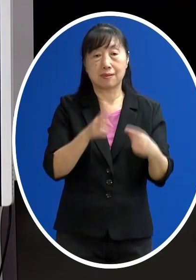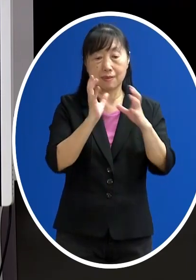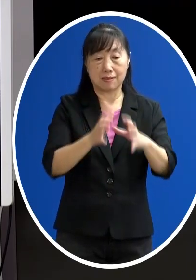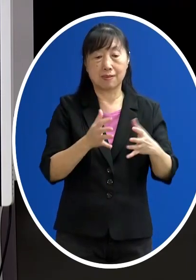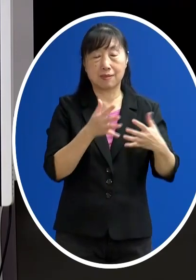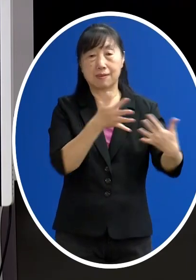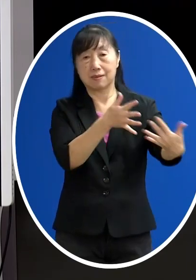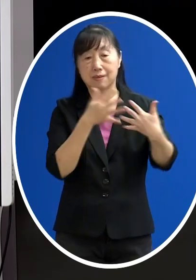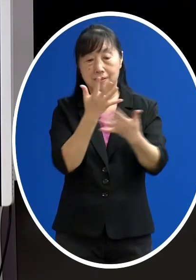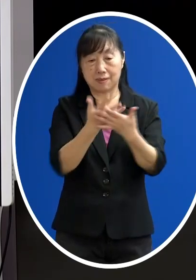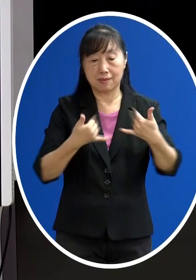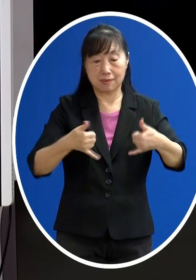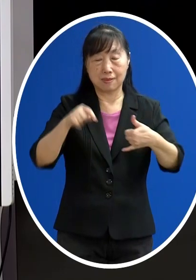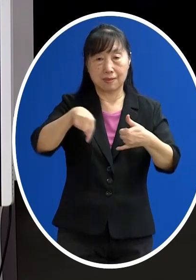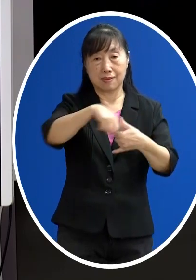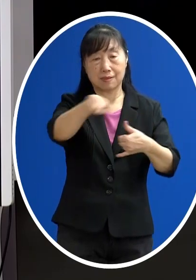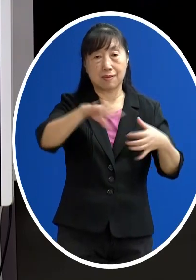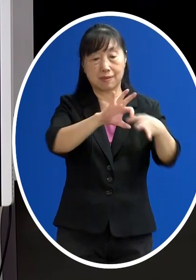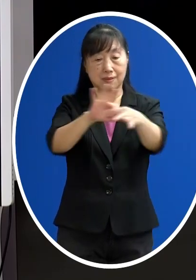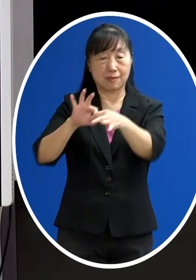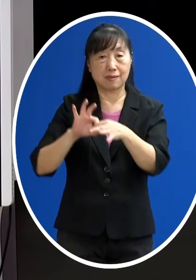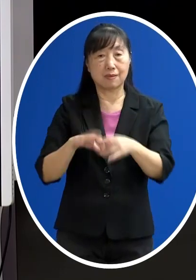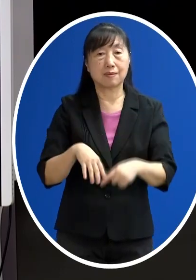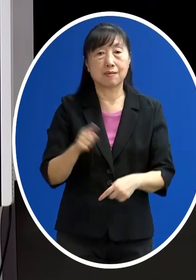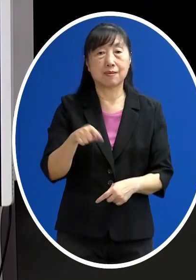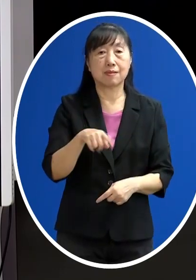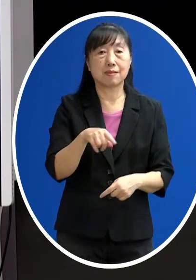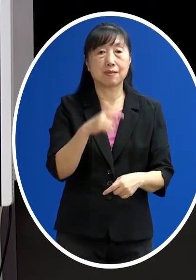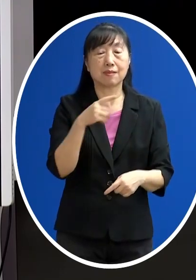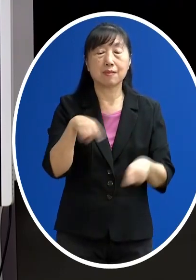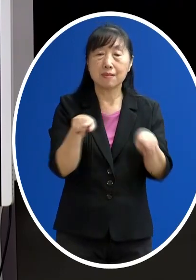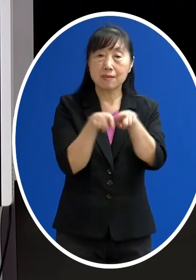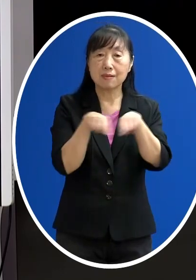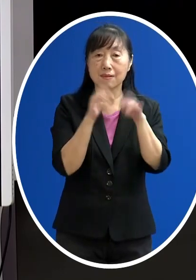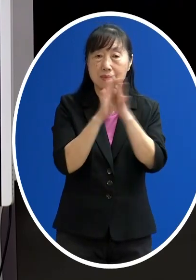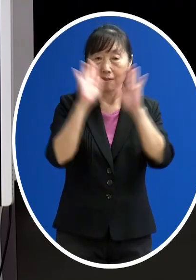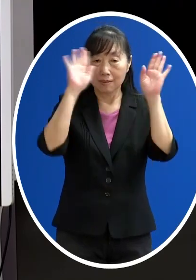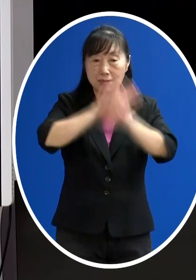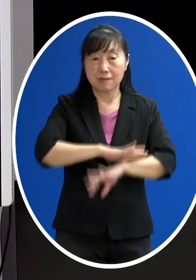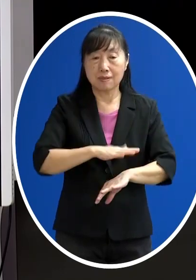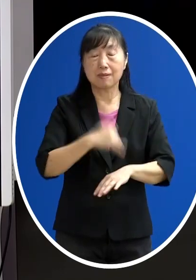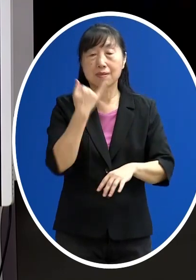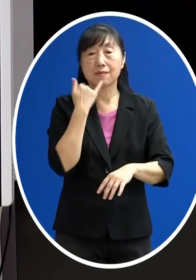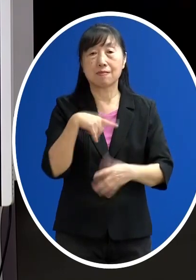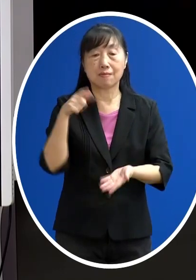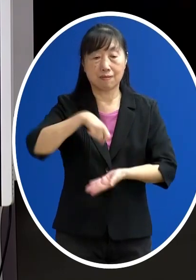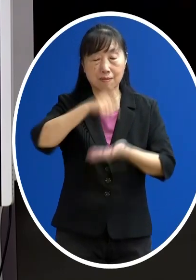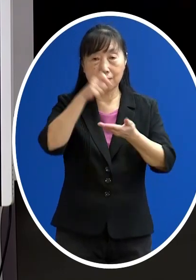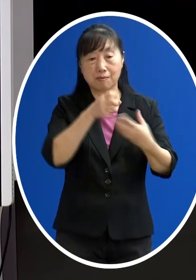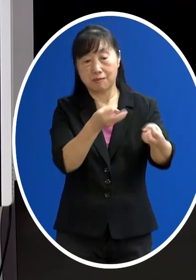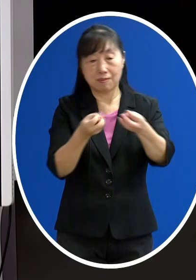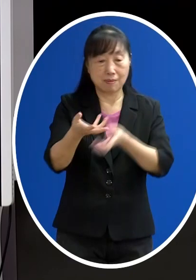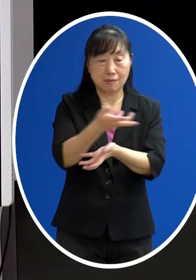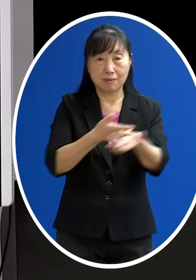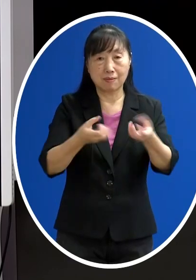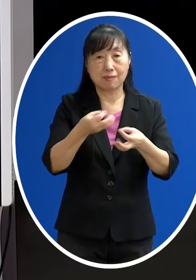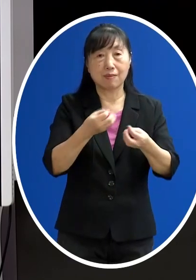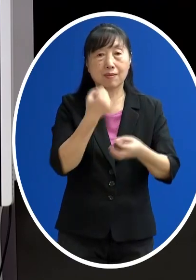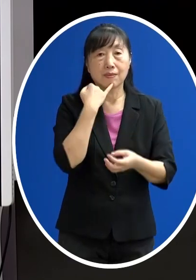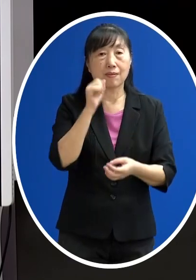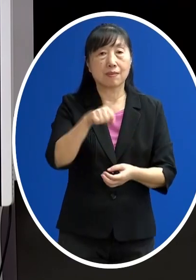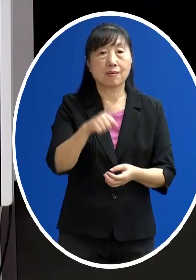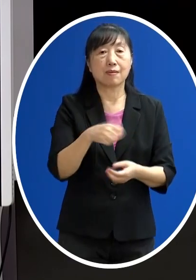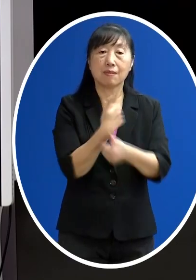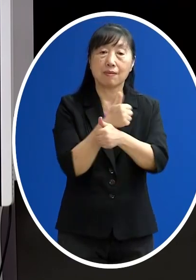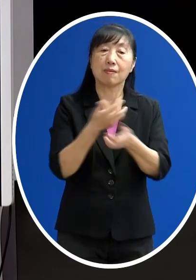那每天除了周六周日以外，平常天的晚上也都可以提出个案来互相讨论，互相分